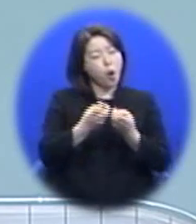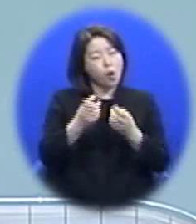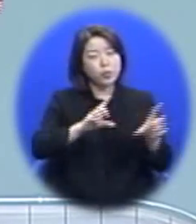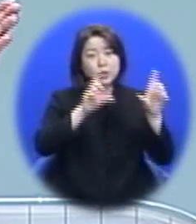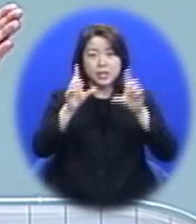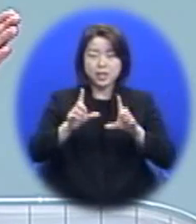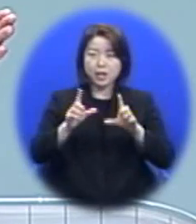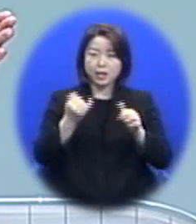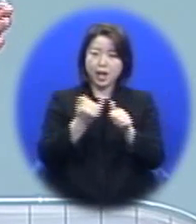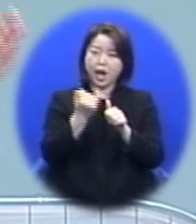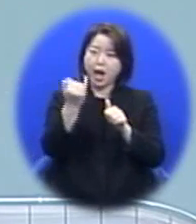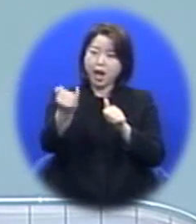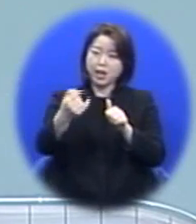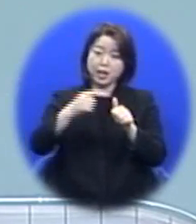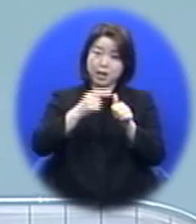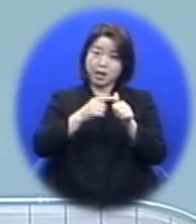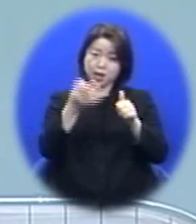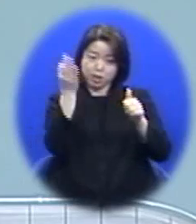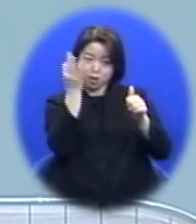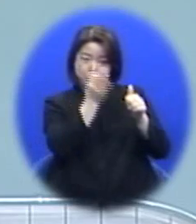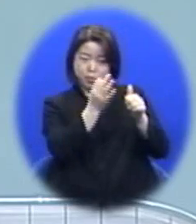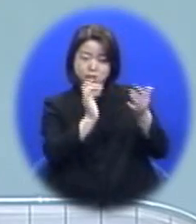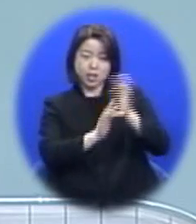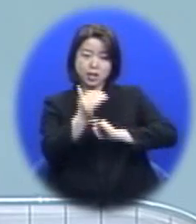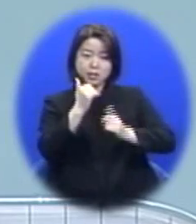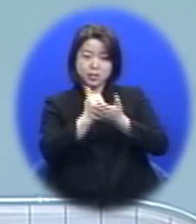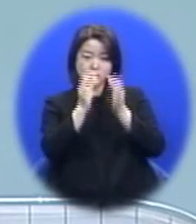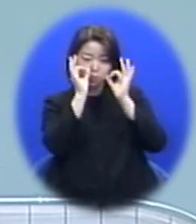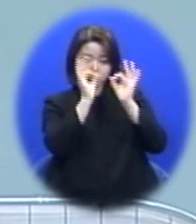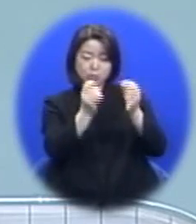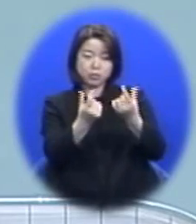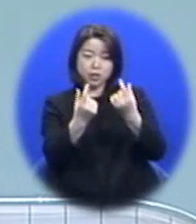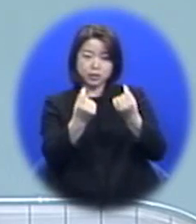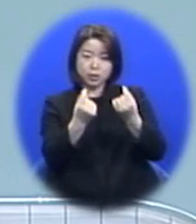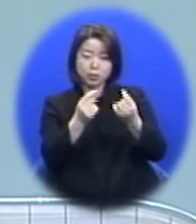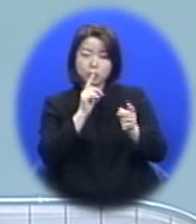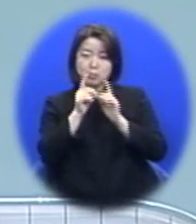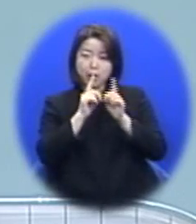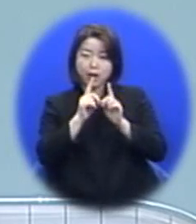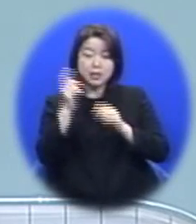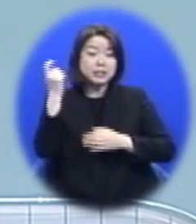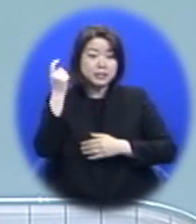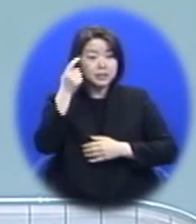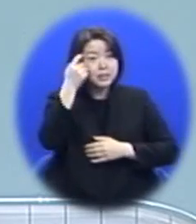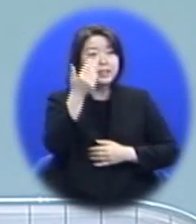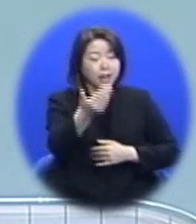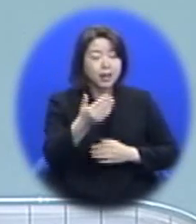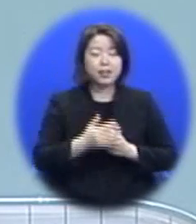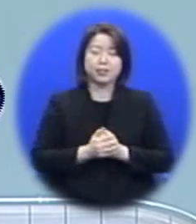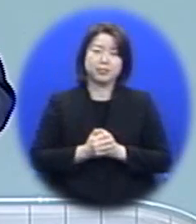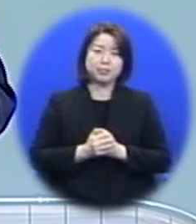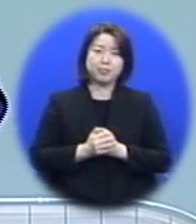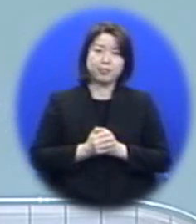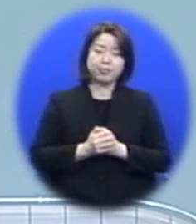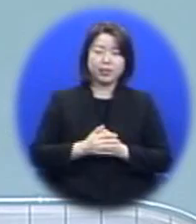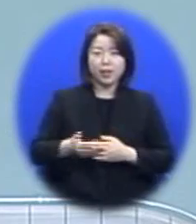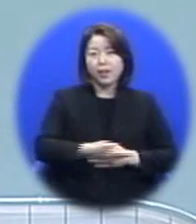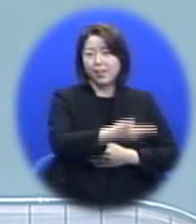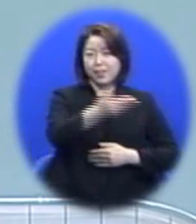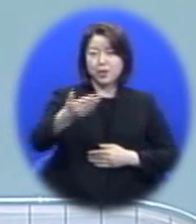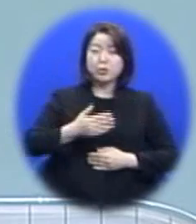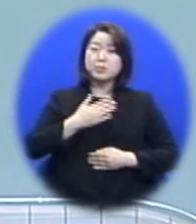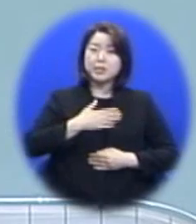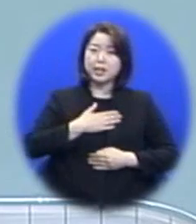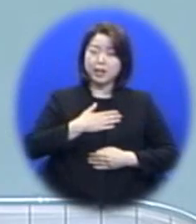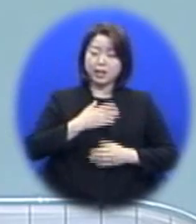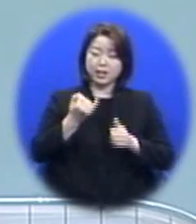아내가 남편을 볼 때 예수님 보는 것 같다고 그렇게 이야기하도록 사느냐. 여러분 제가